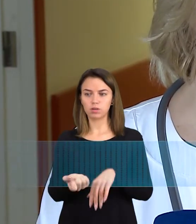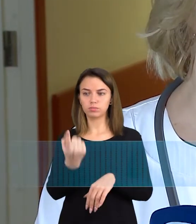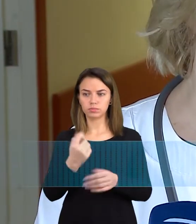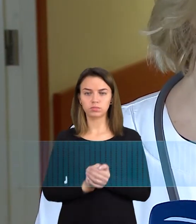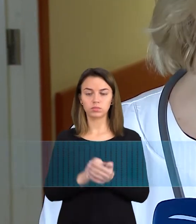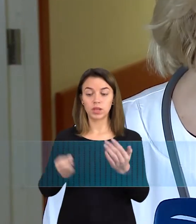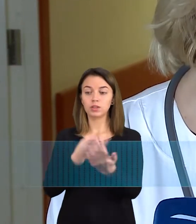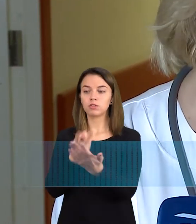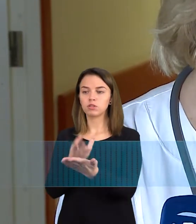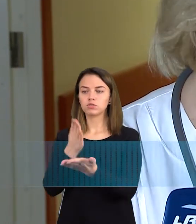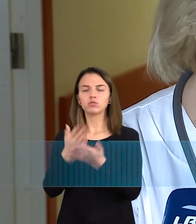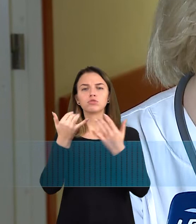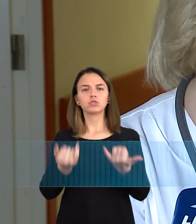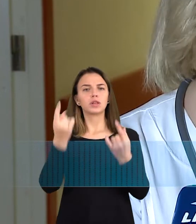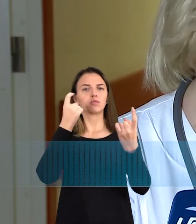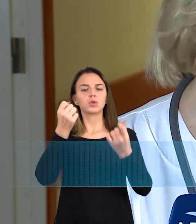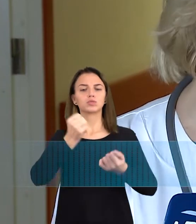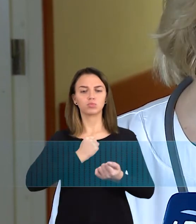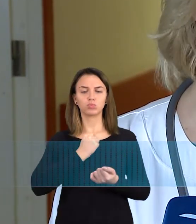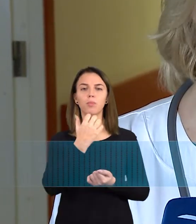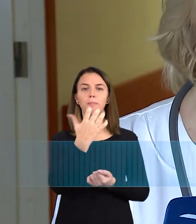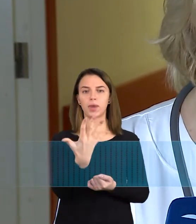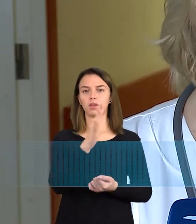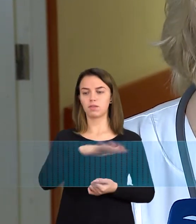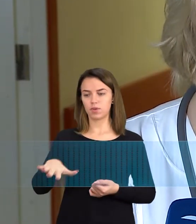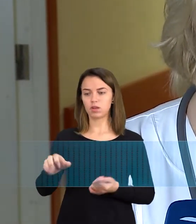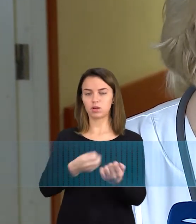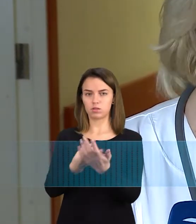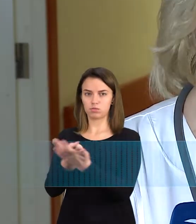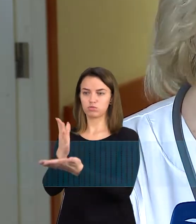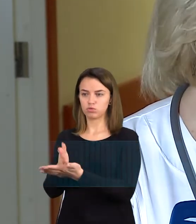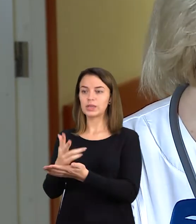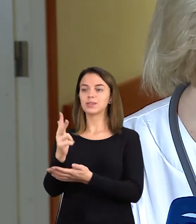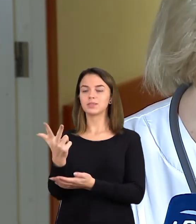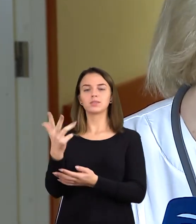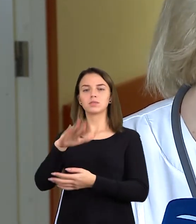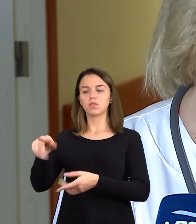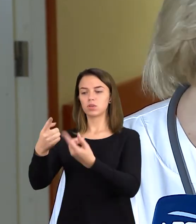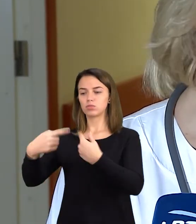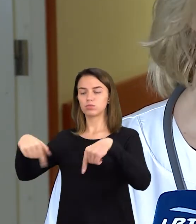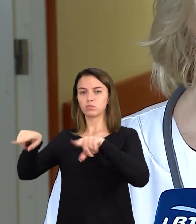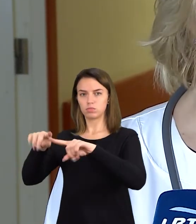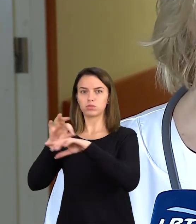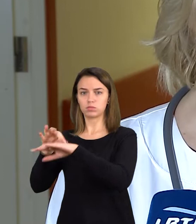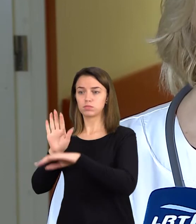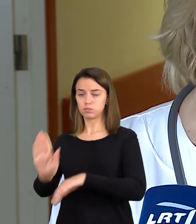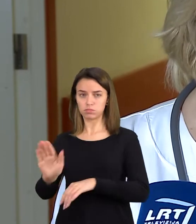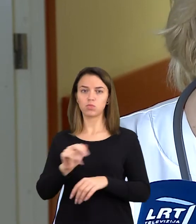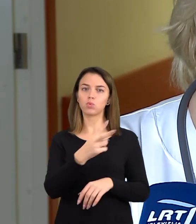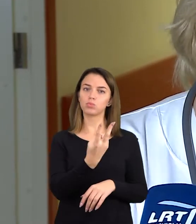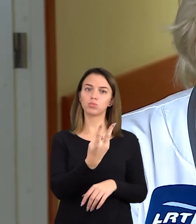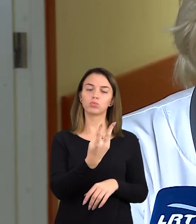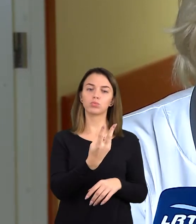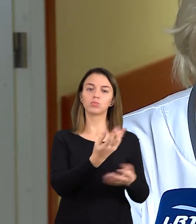pateko mūsų šios dienos duomenim 5 vaikai, tai 3 vaikučiai pateko į vaikų ligų skyrių, o du vaikai